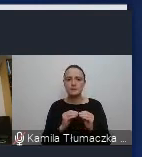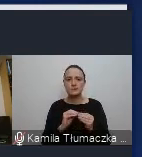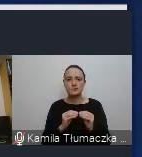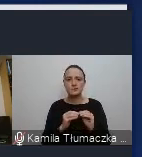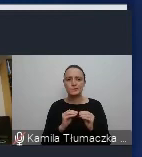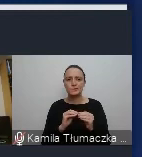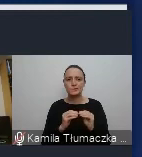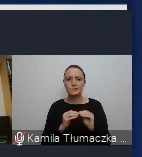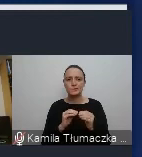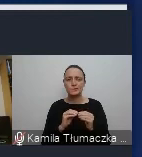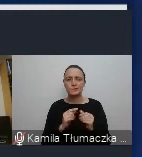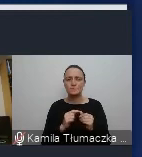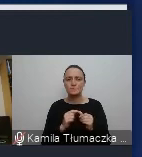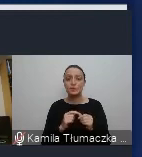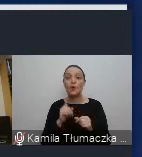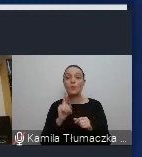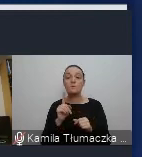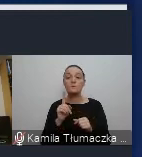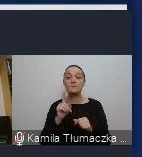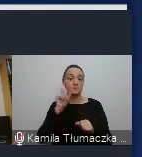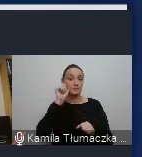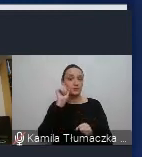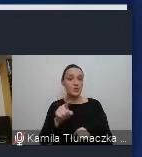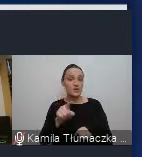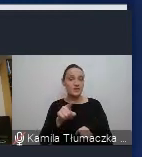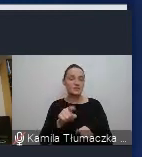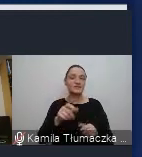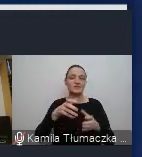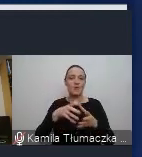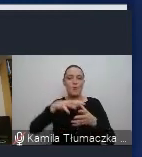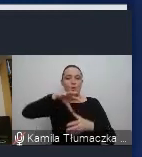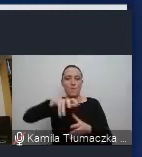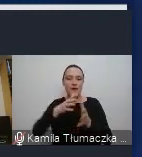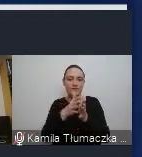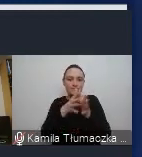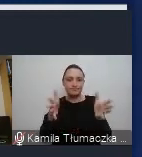No. O! Jest, są jeżyki, otwiera się cały czas.